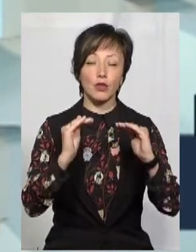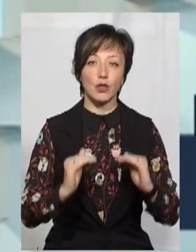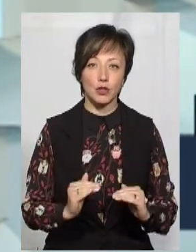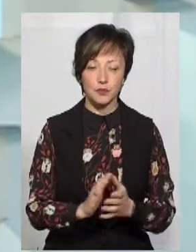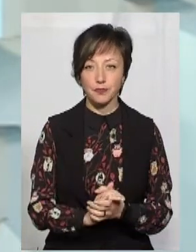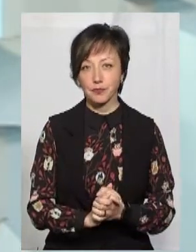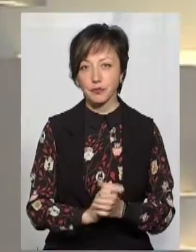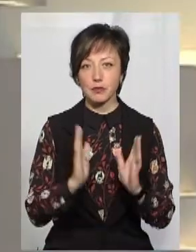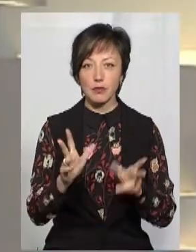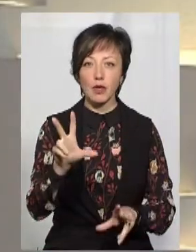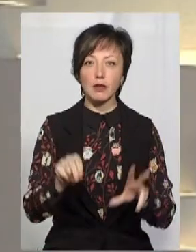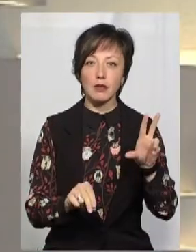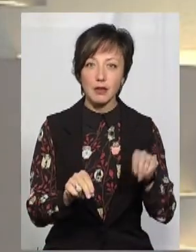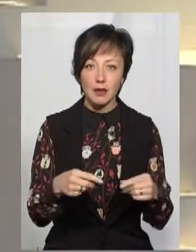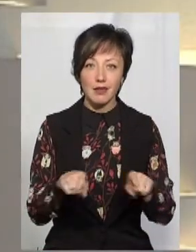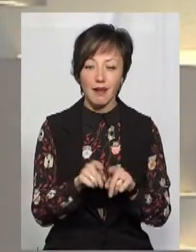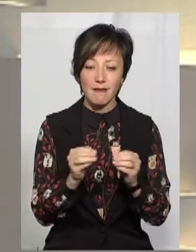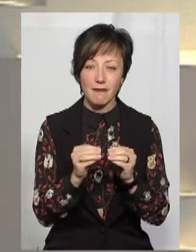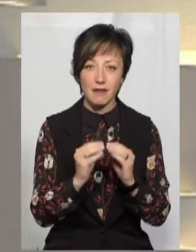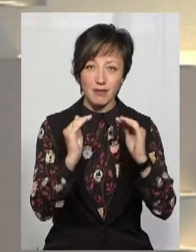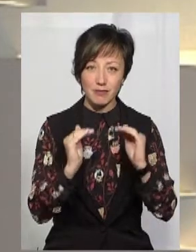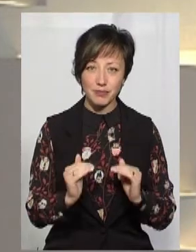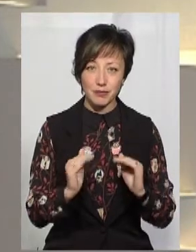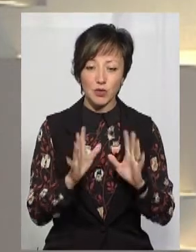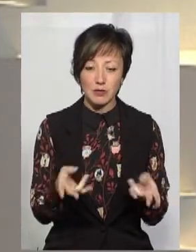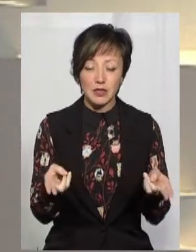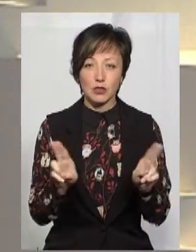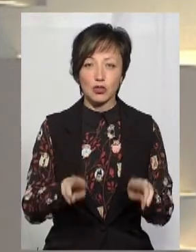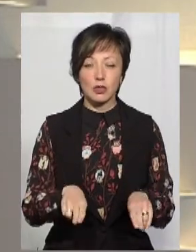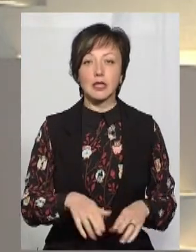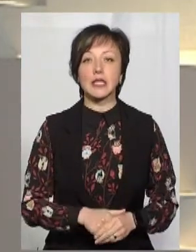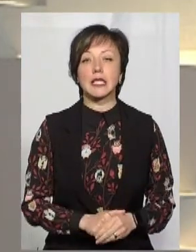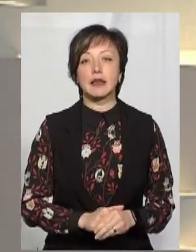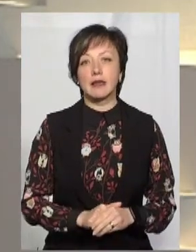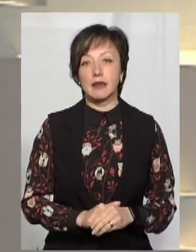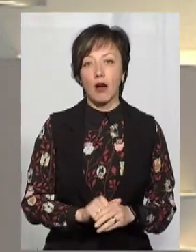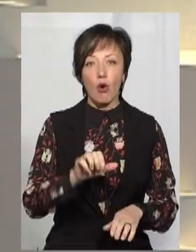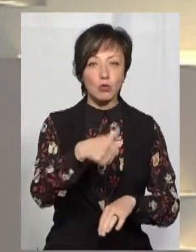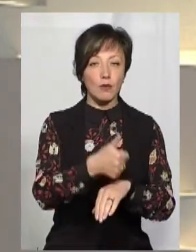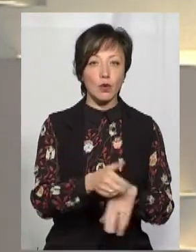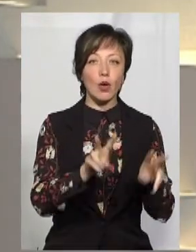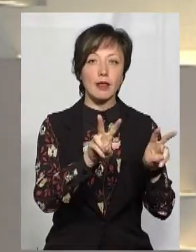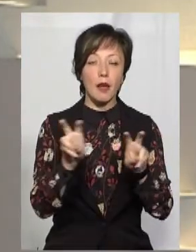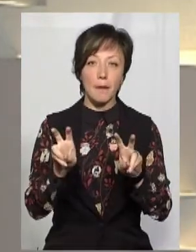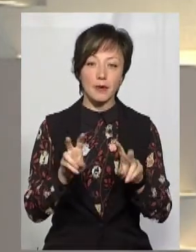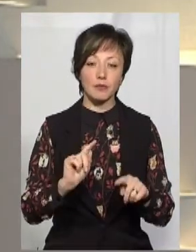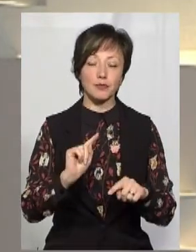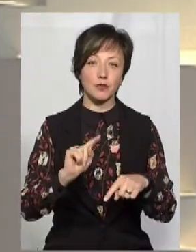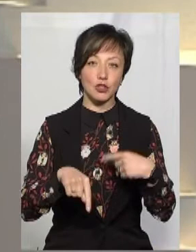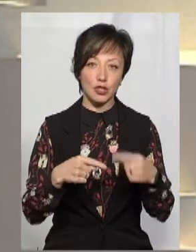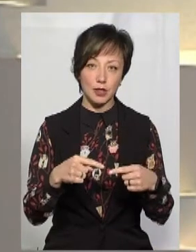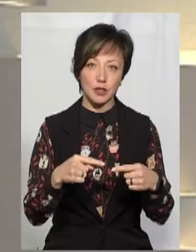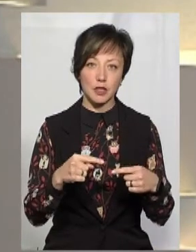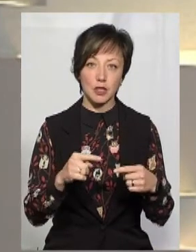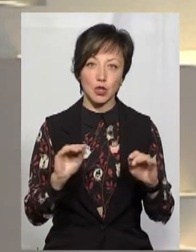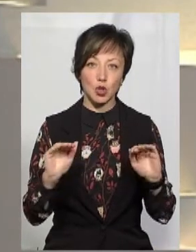Ну, будемо сподіватися, що так острівцем відносної безпеки будемо залишатися. А до нашої основної теми перейдемо через сюжет нашої